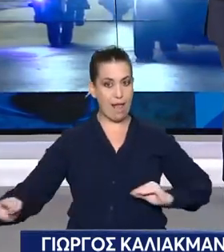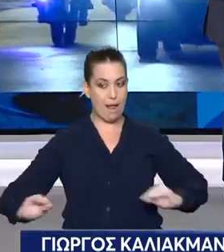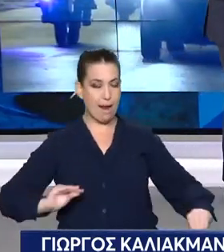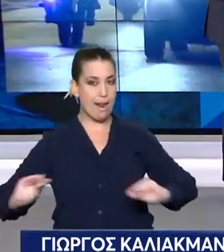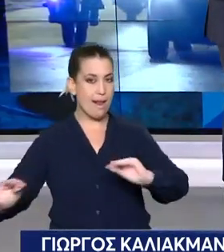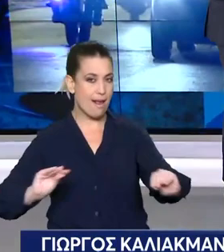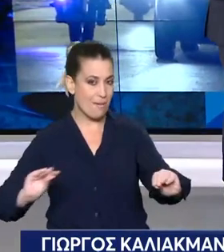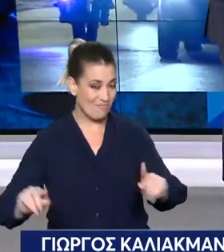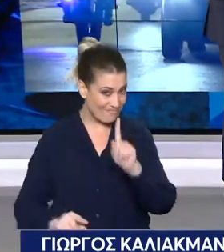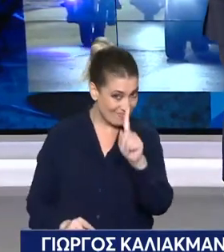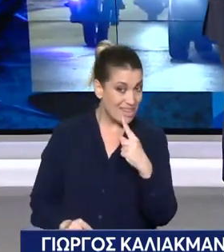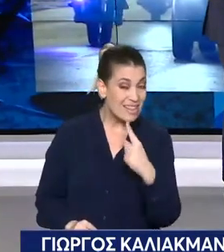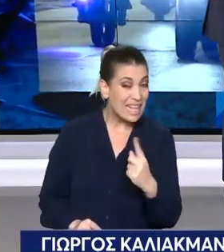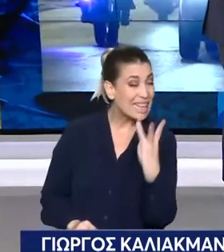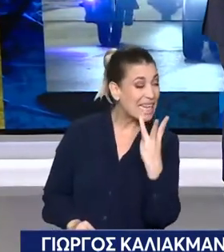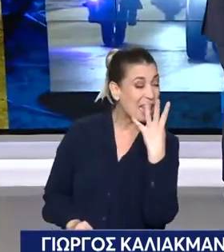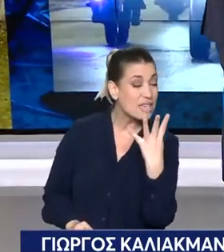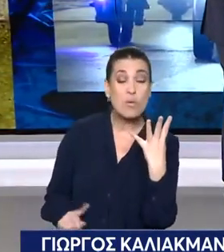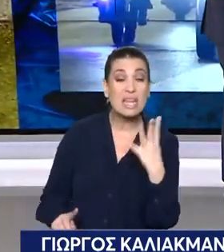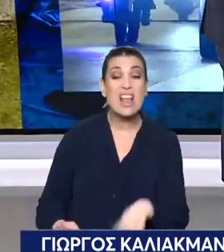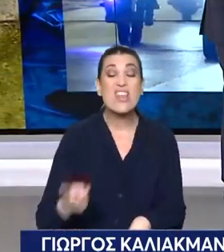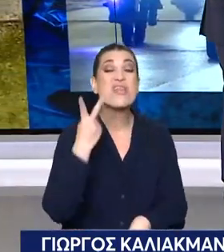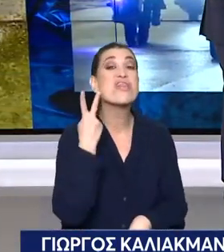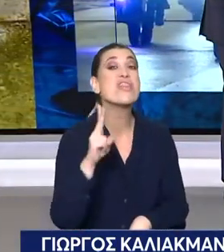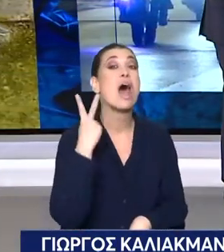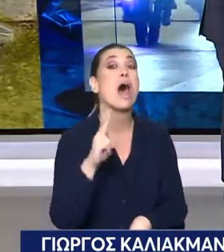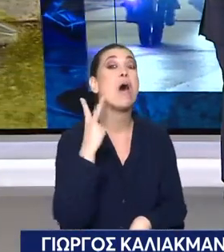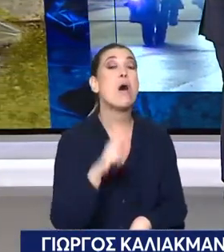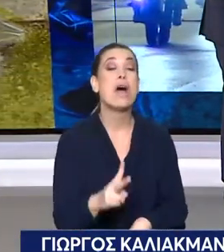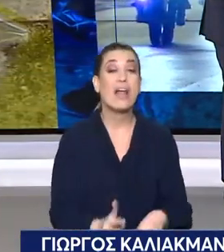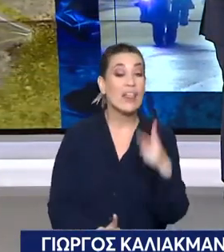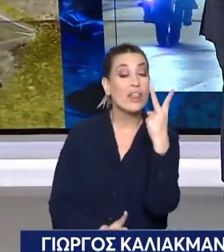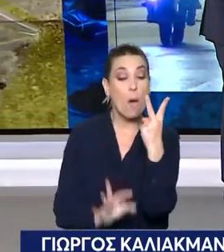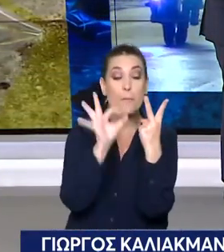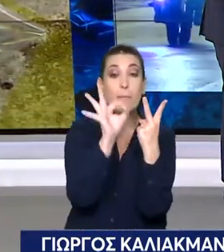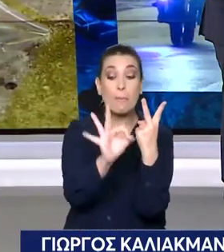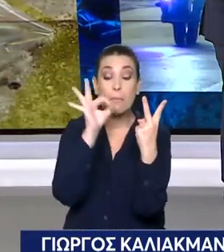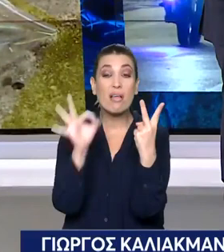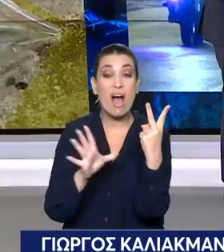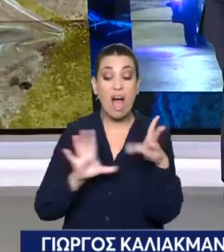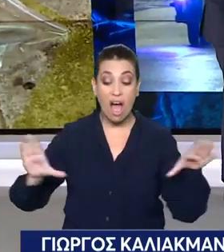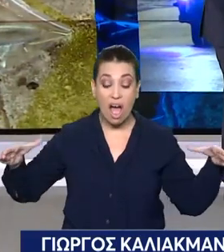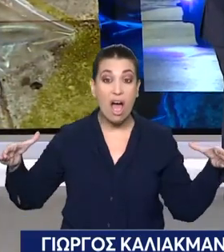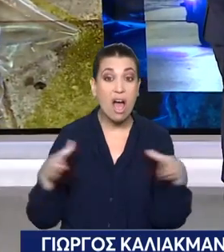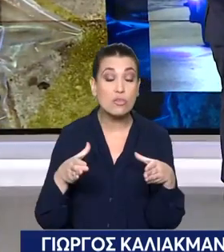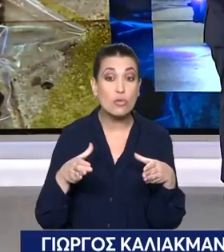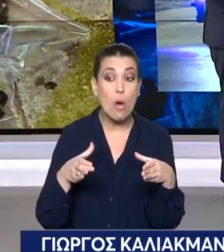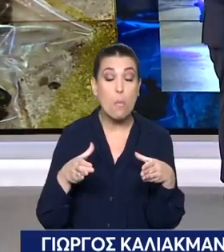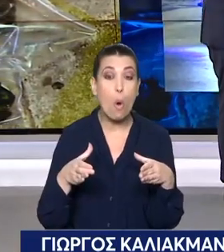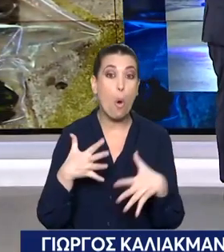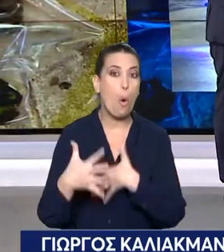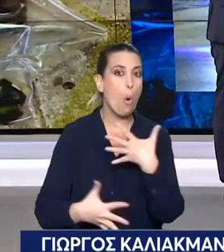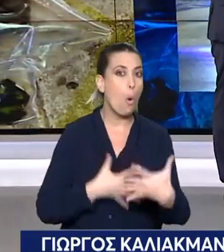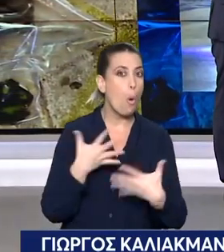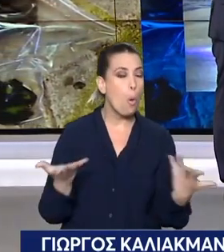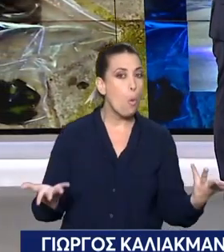τρία ή τέσσερα μόνο άτομα, κύριε Βαγγελάτο. Πρόκειται για 200 άτομα που συνεπλάκηκαν με την Νομίζω ότι αυτό που είπε ο Βασίλης για τον αριθμό των